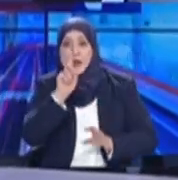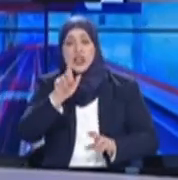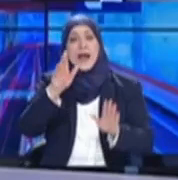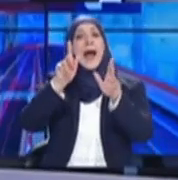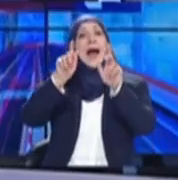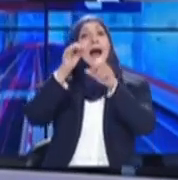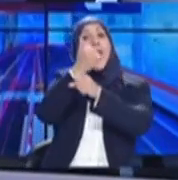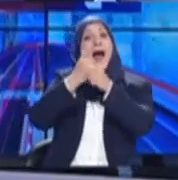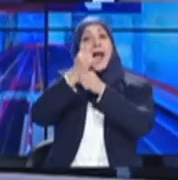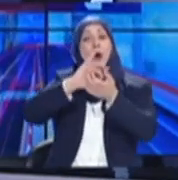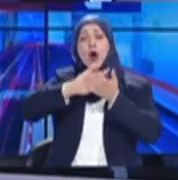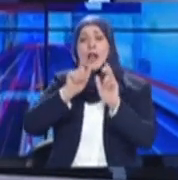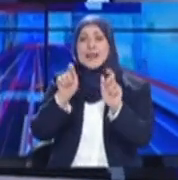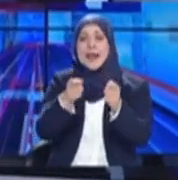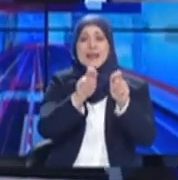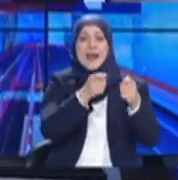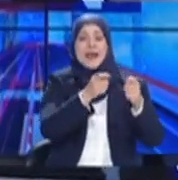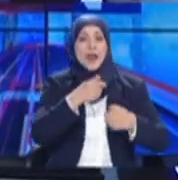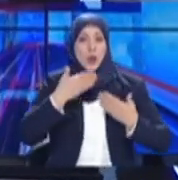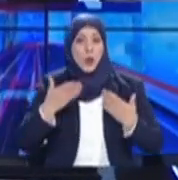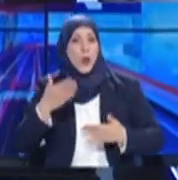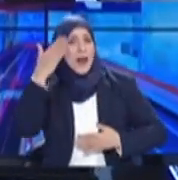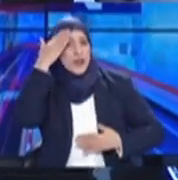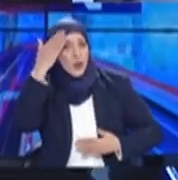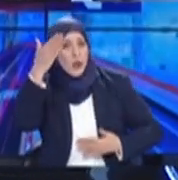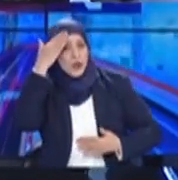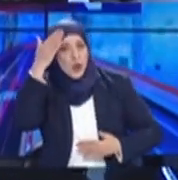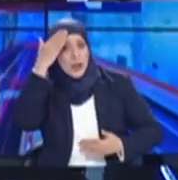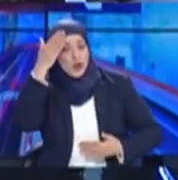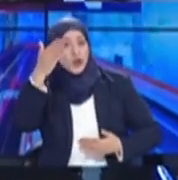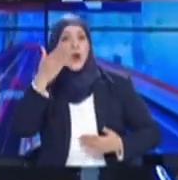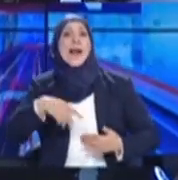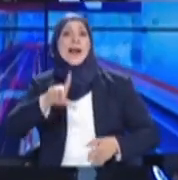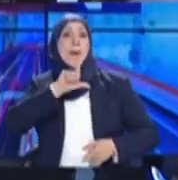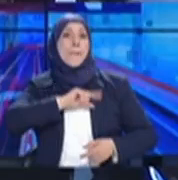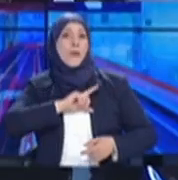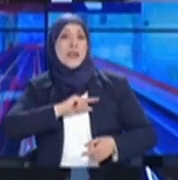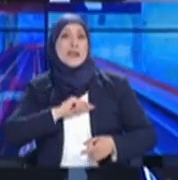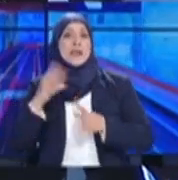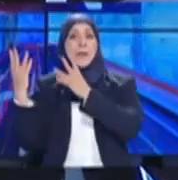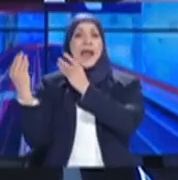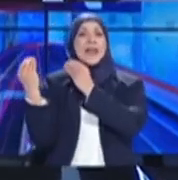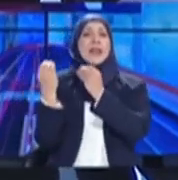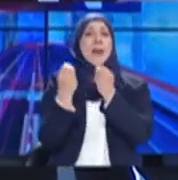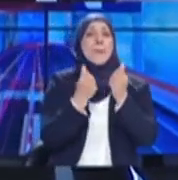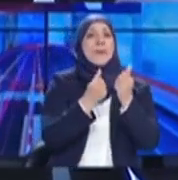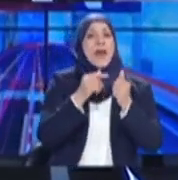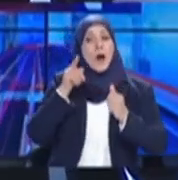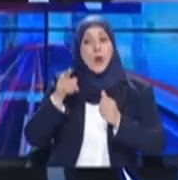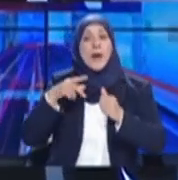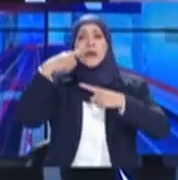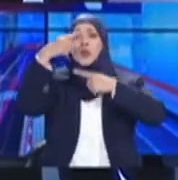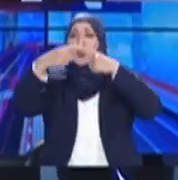لاعوام الشرطه البيئيه اللي قاعده تخدم ليل ونهار وحنا في المائه هي متواجده عوان كيف